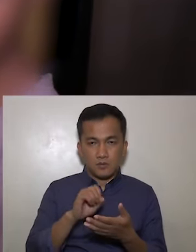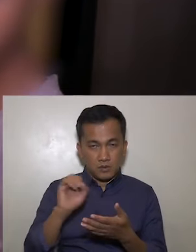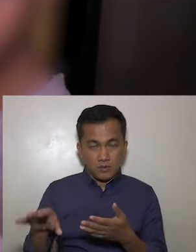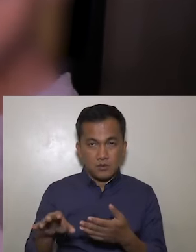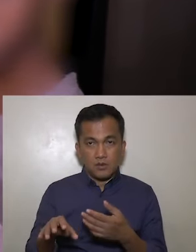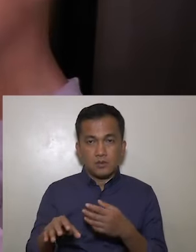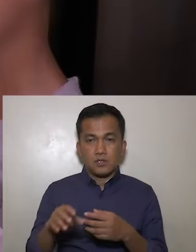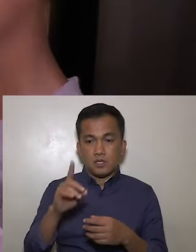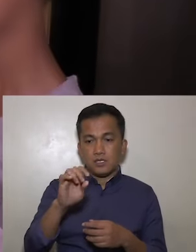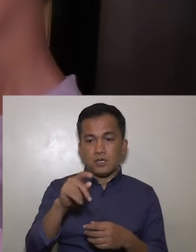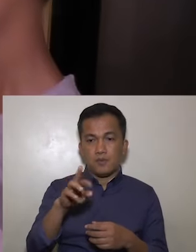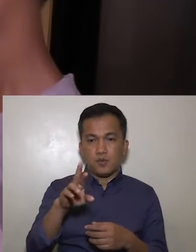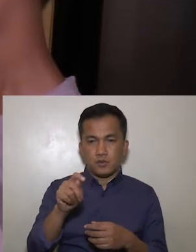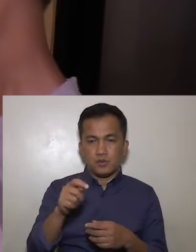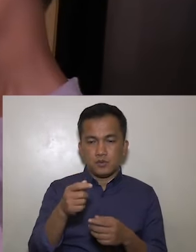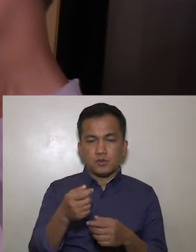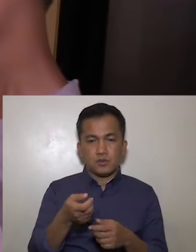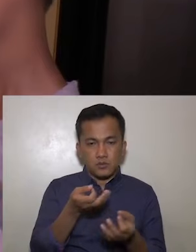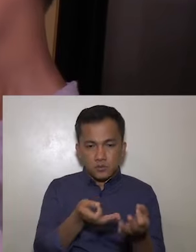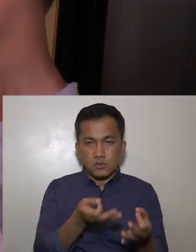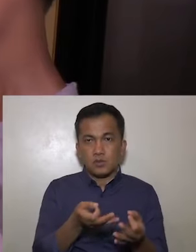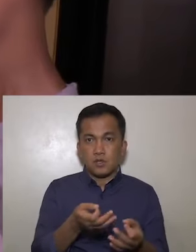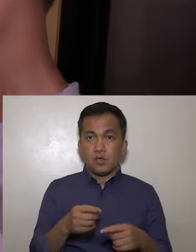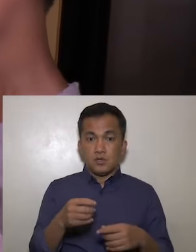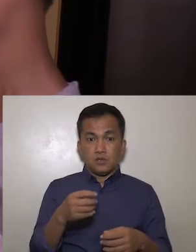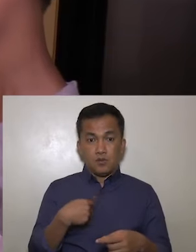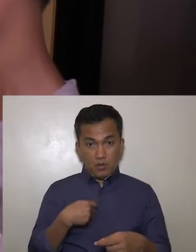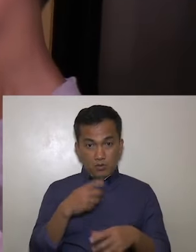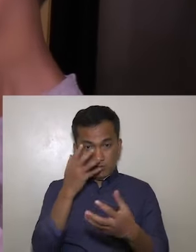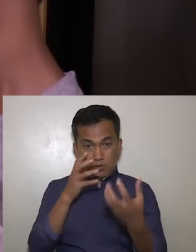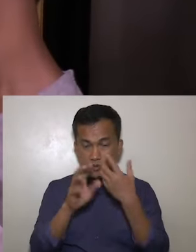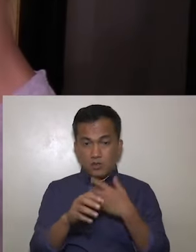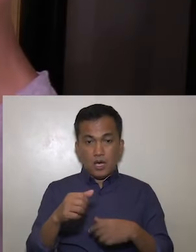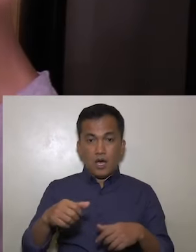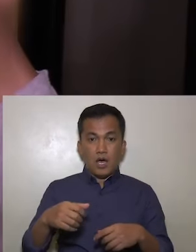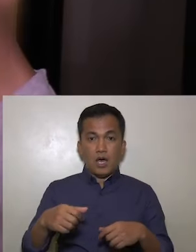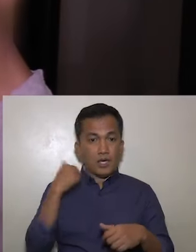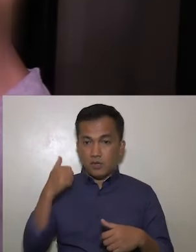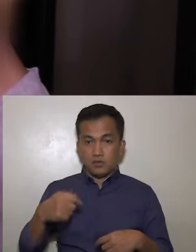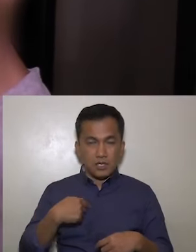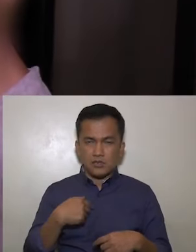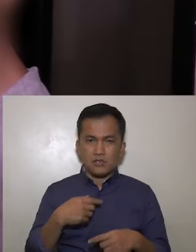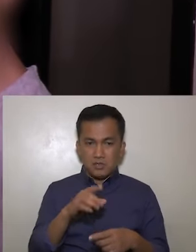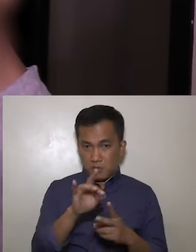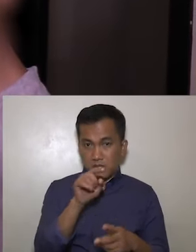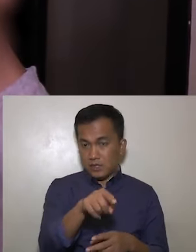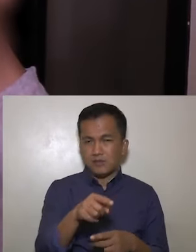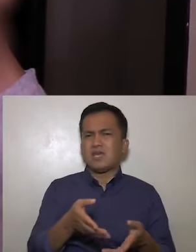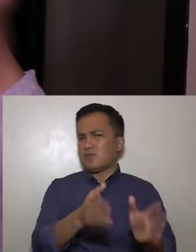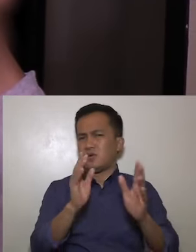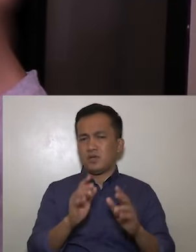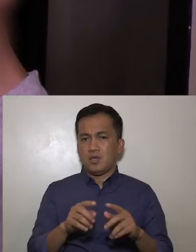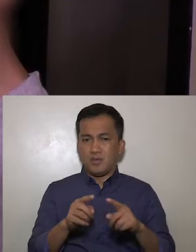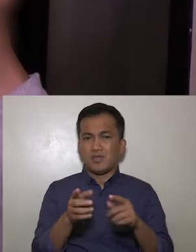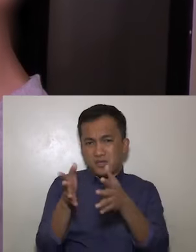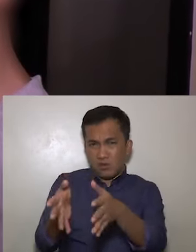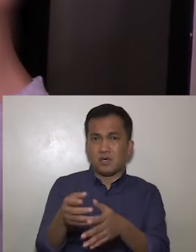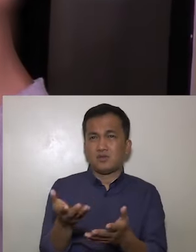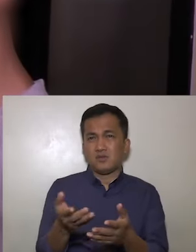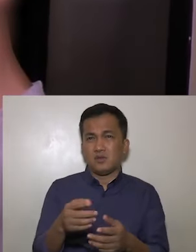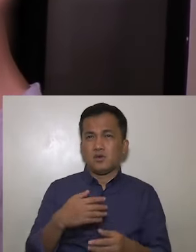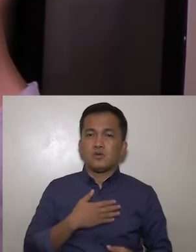Pa-deport na lang. Deport mo sustento. Kung ako naman, kung ayaw niya sa atin, kung yun ang pipiliin niya, kayaan nyo na. Pero yung